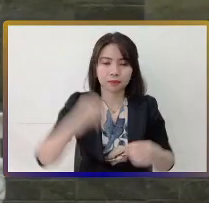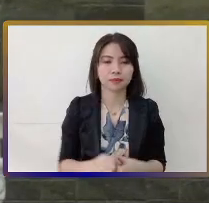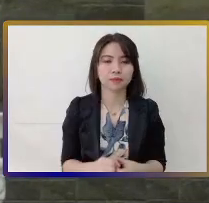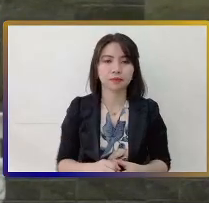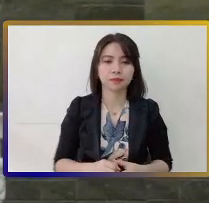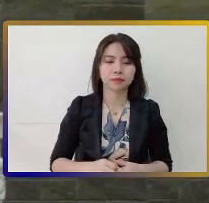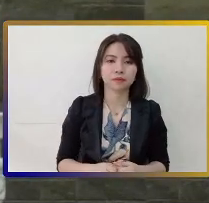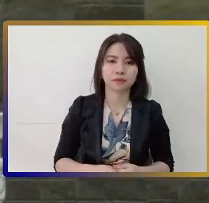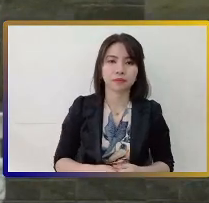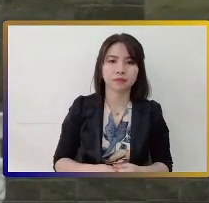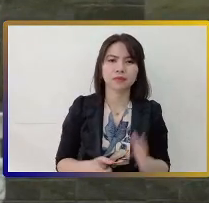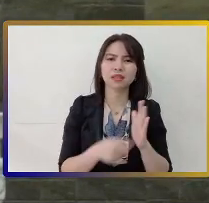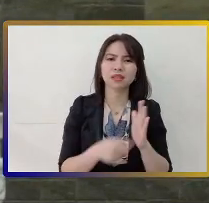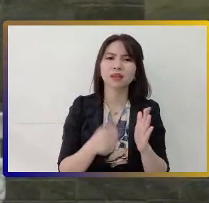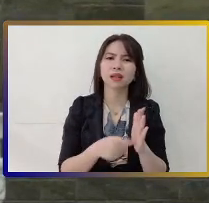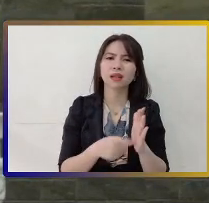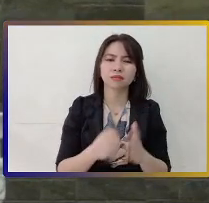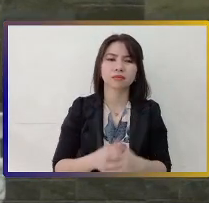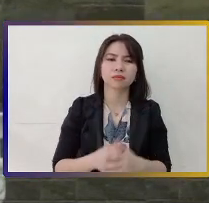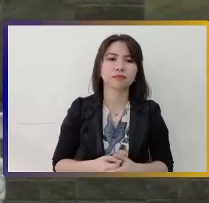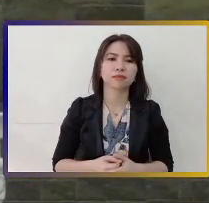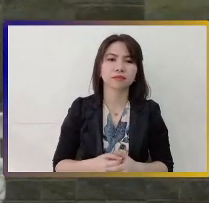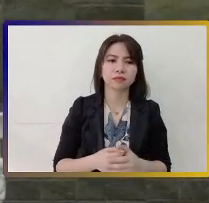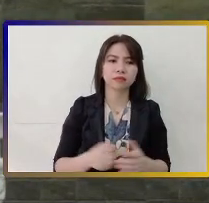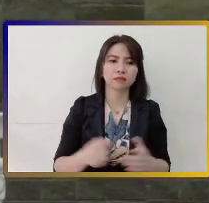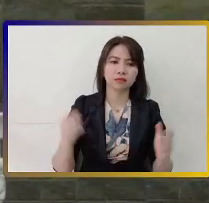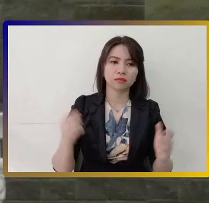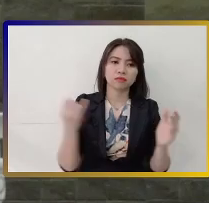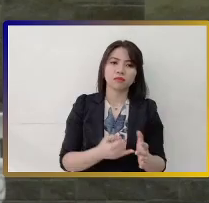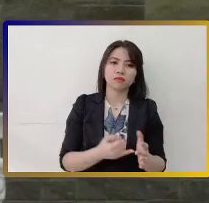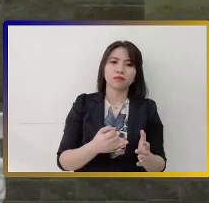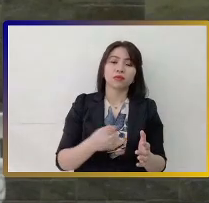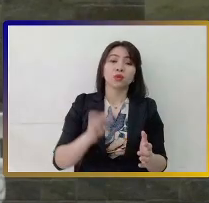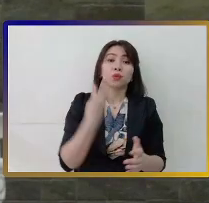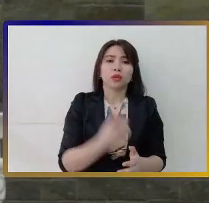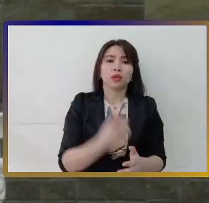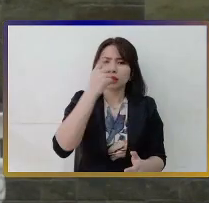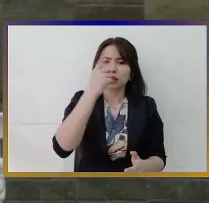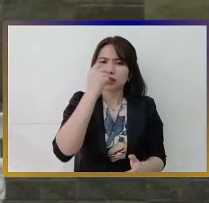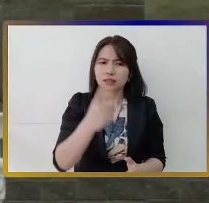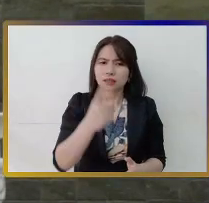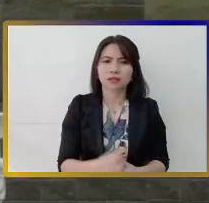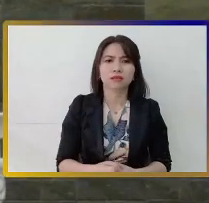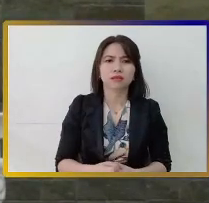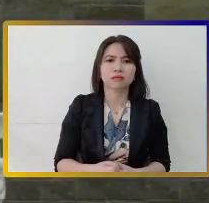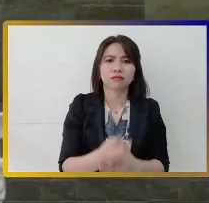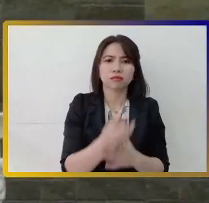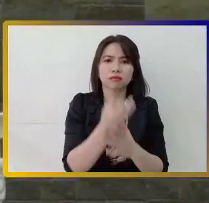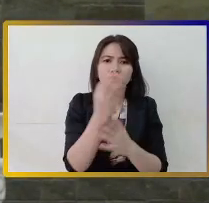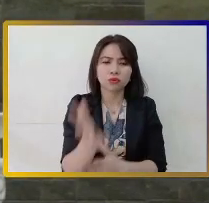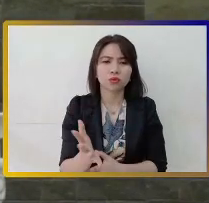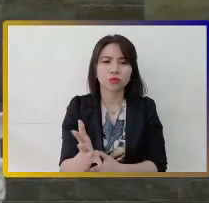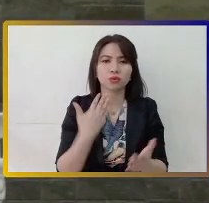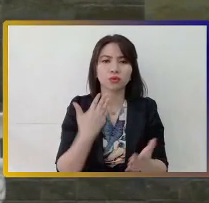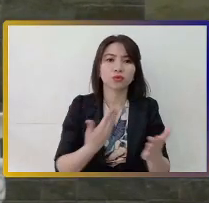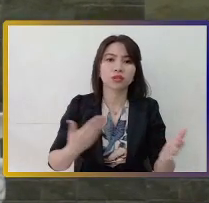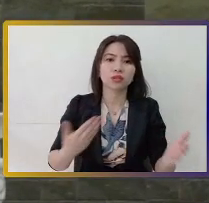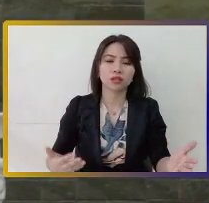Minsan kapatid, mas maliwanag pa ang dating sa atin ng isang bagay na hindi naman natin nauunawaan na hindi galing sa Biblia.